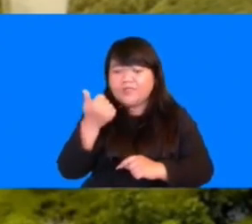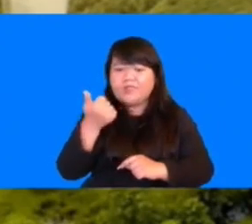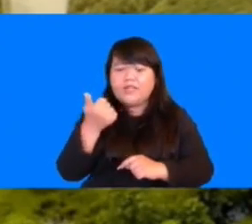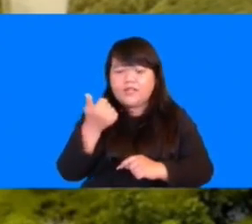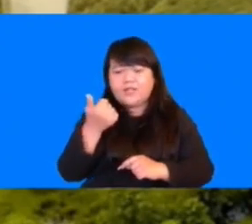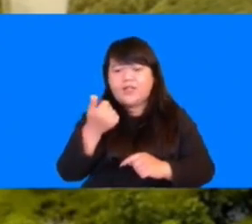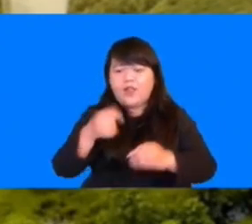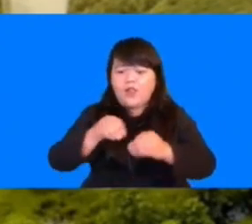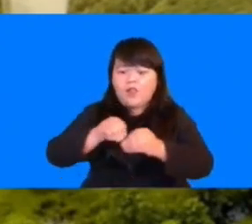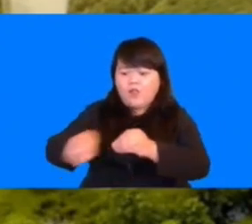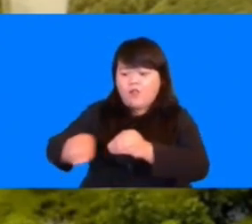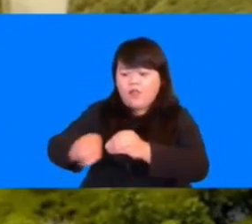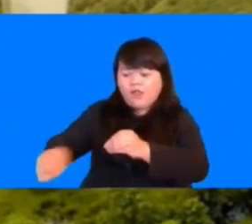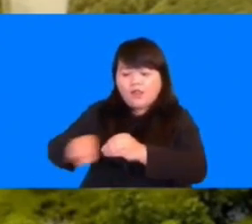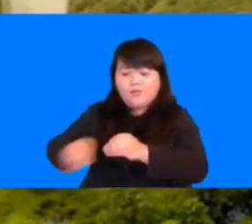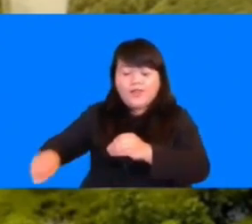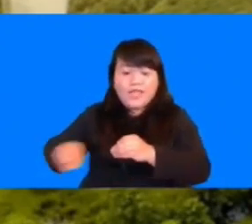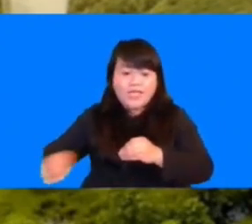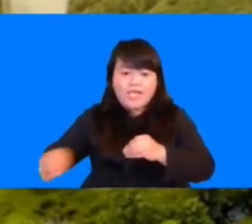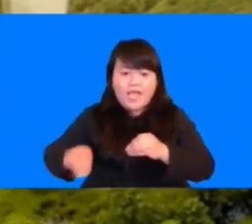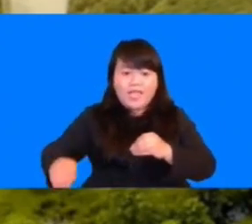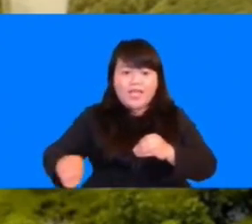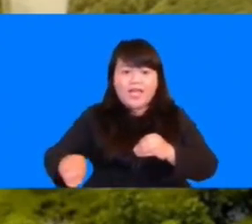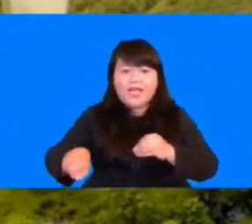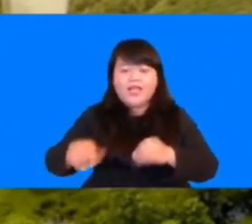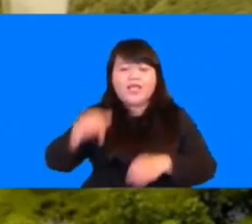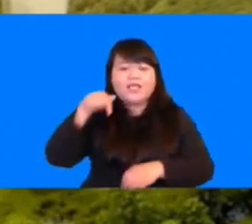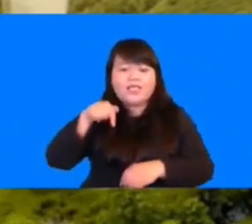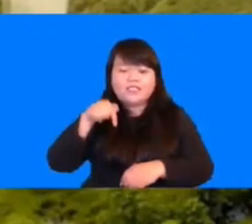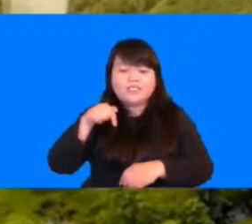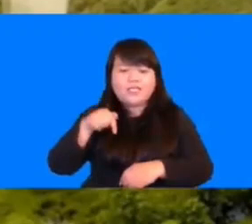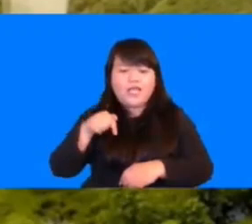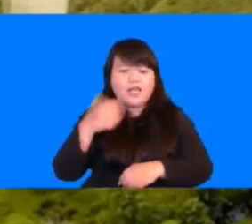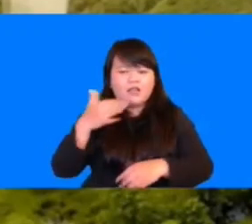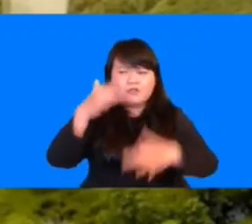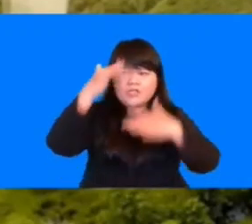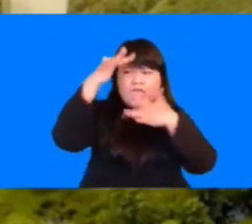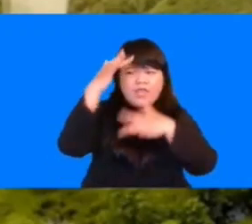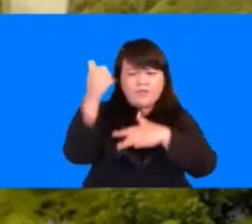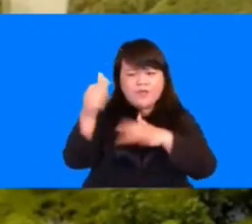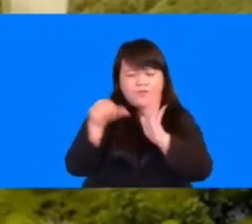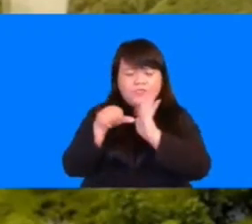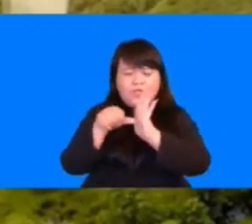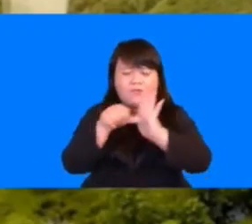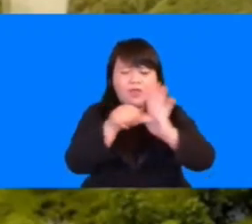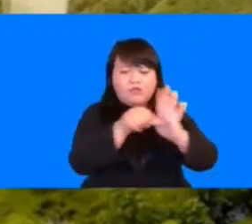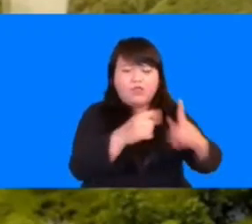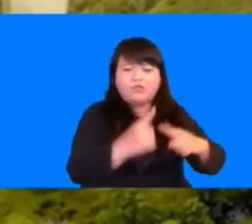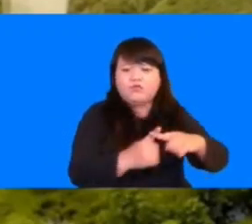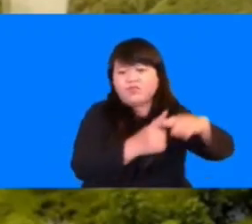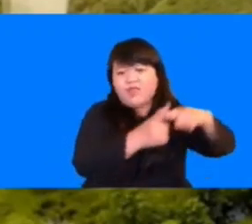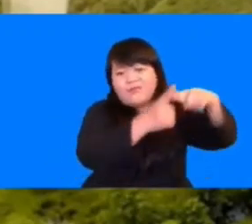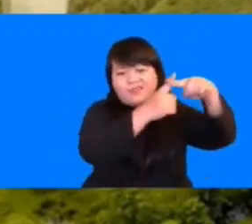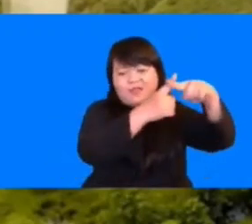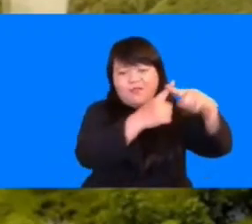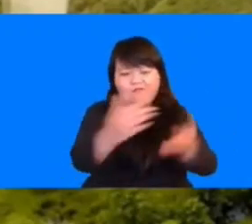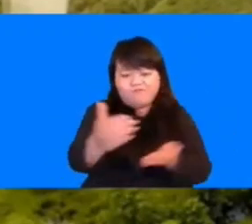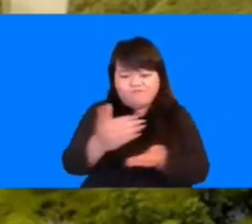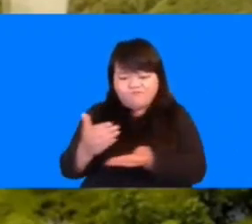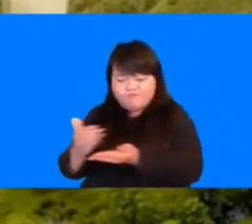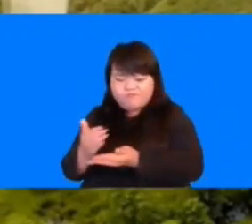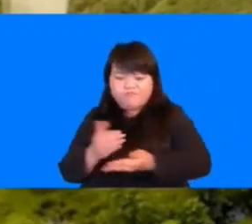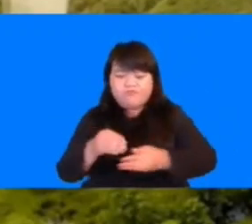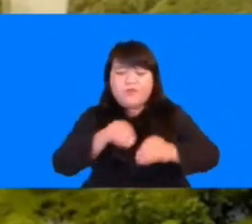precision farming yang saat ini diharapkan dapat membantu peningkatan produktivitas